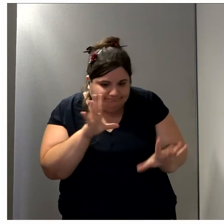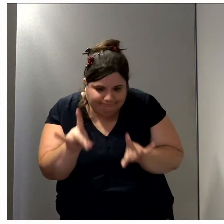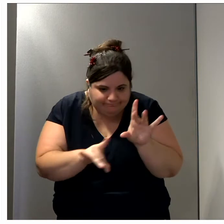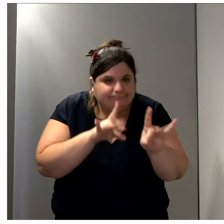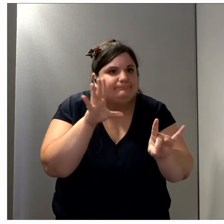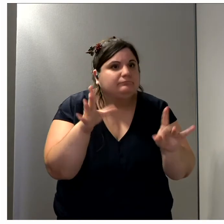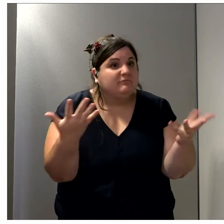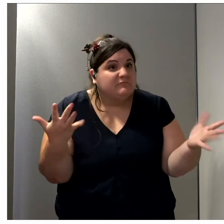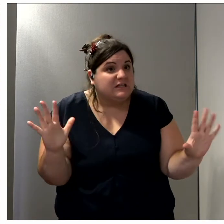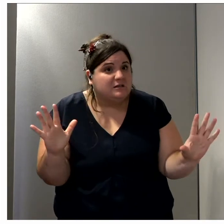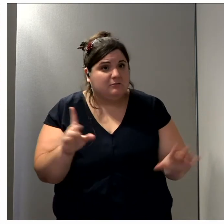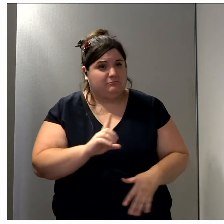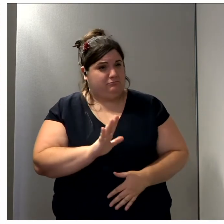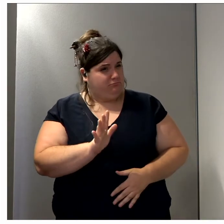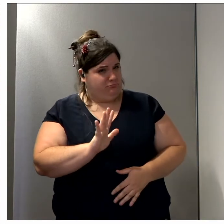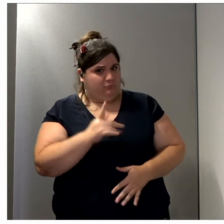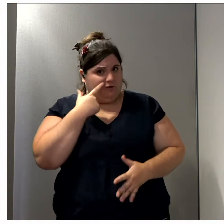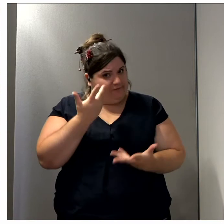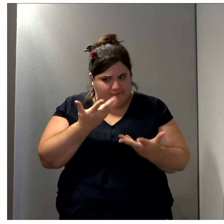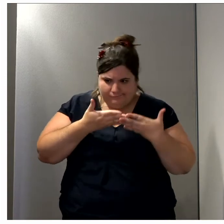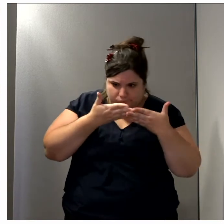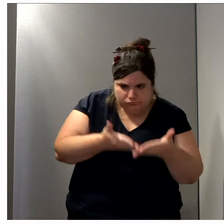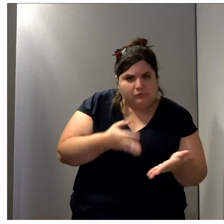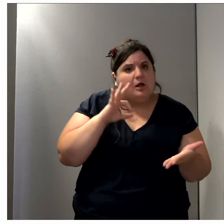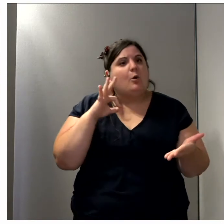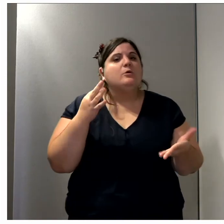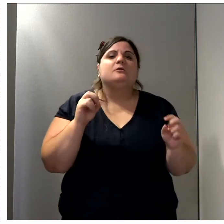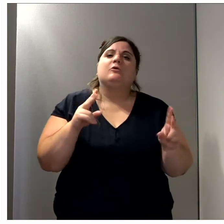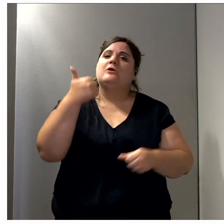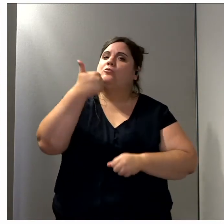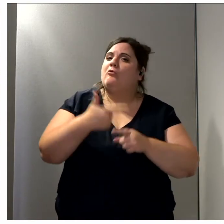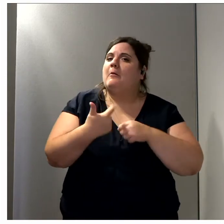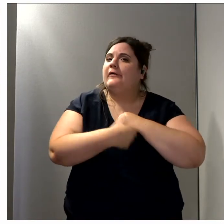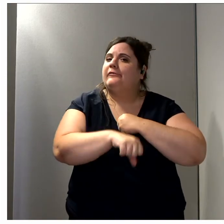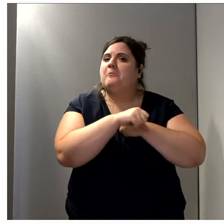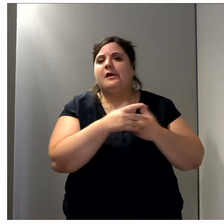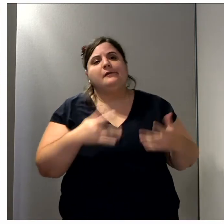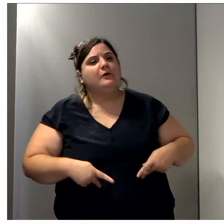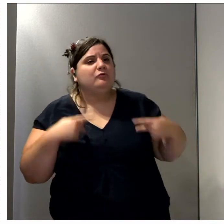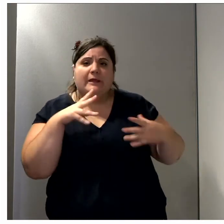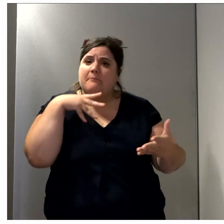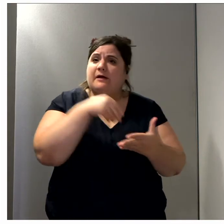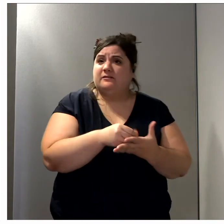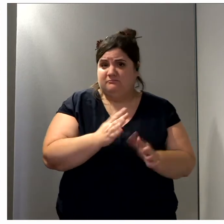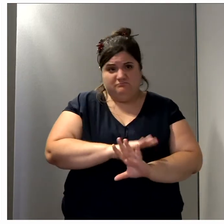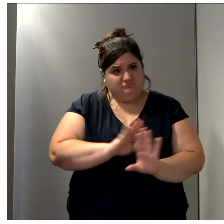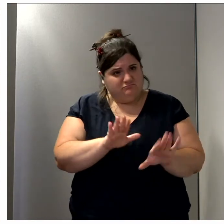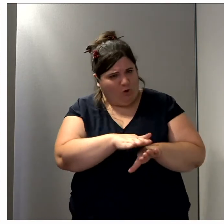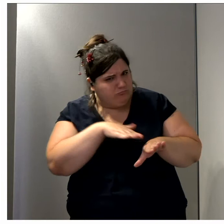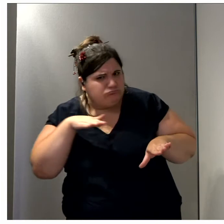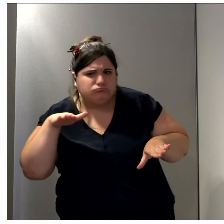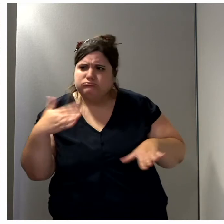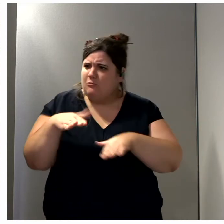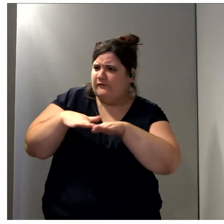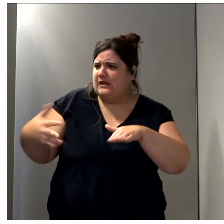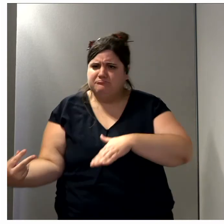voulaient bien un atelier hebdomadaire, mais eux, ce qu'ils veulent, c'est être sur scène, faire des expos, rencontrer tout un